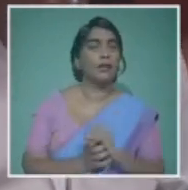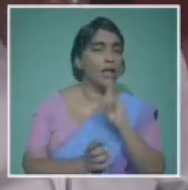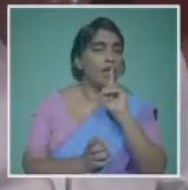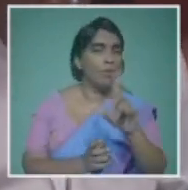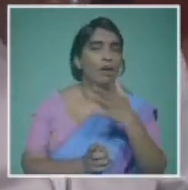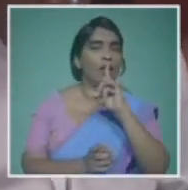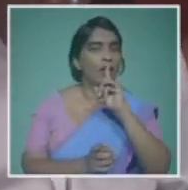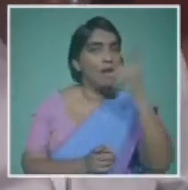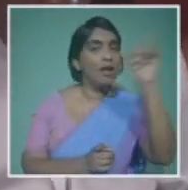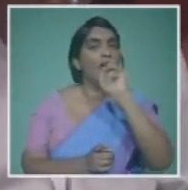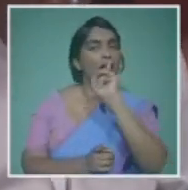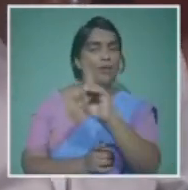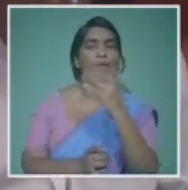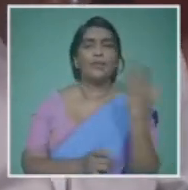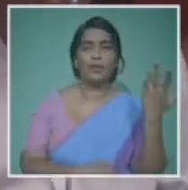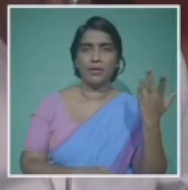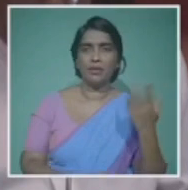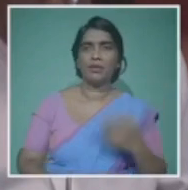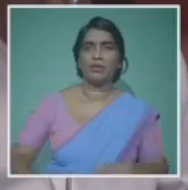ඔබතුම ඇව්වෙත් නෑ.